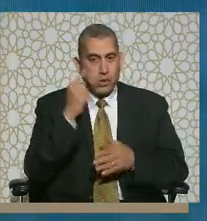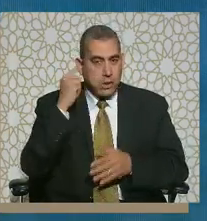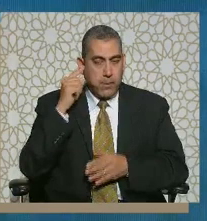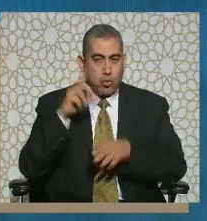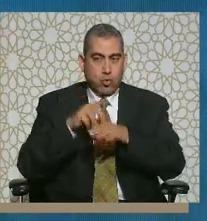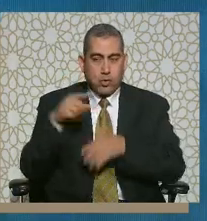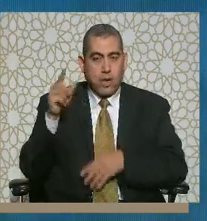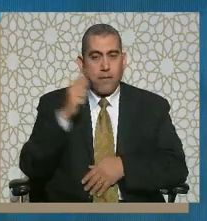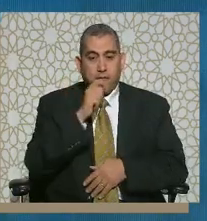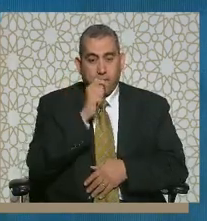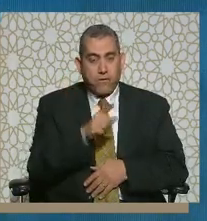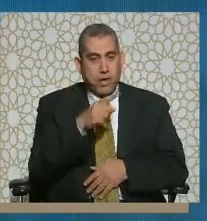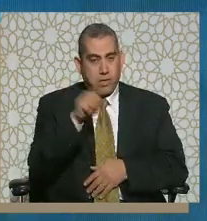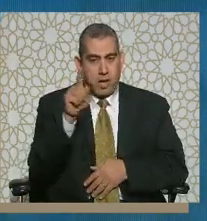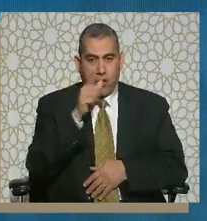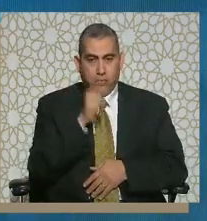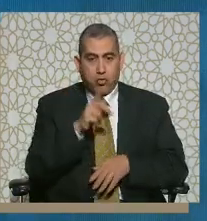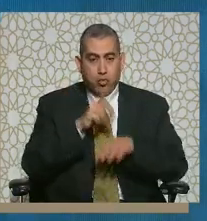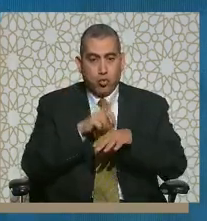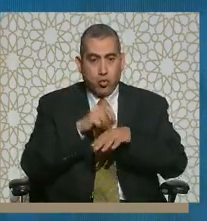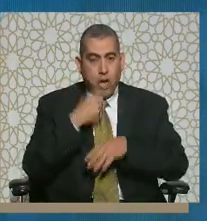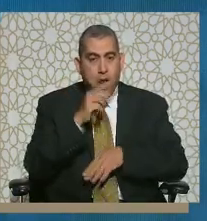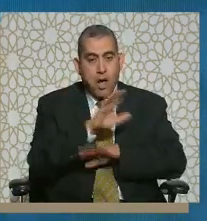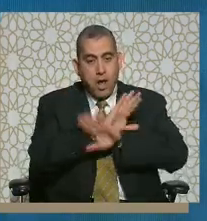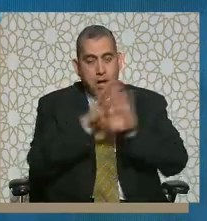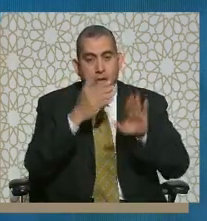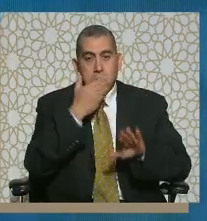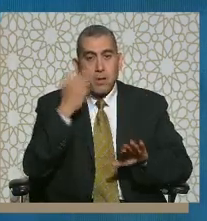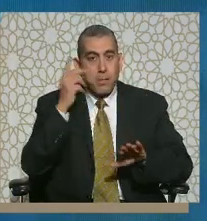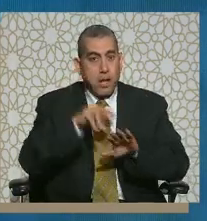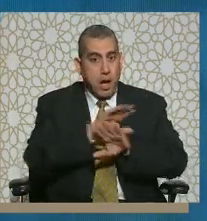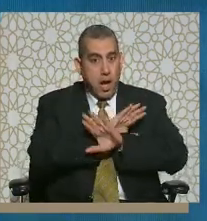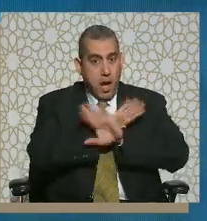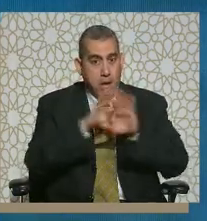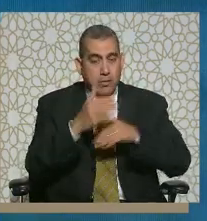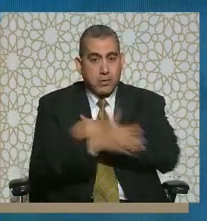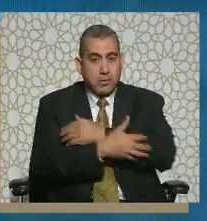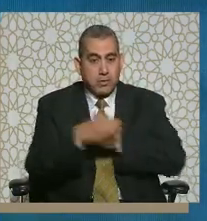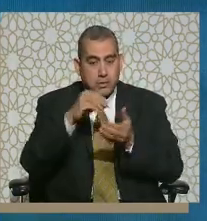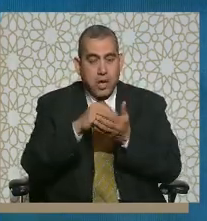صحيح، وإذا كان الدكتور قال لك خلاص أنت مش هتصومي تاني،